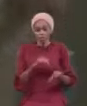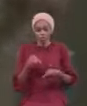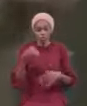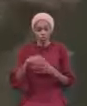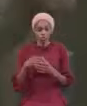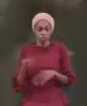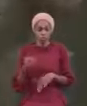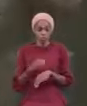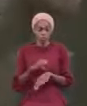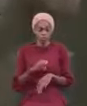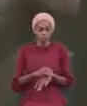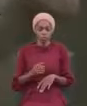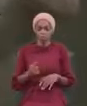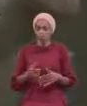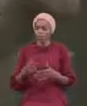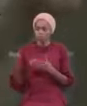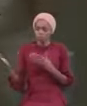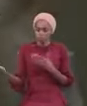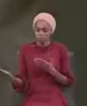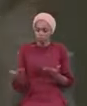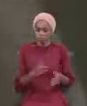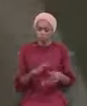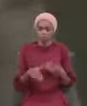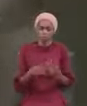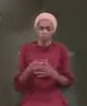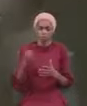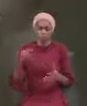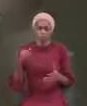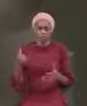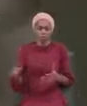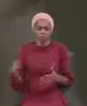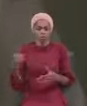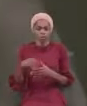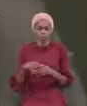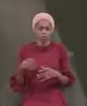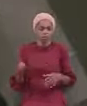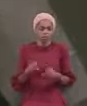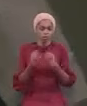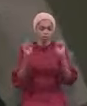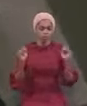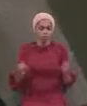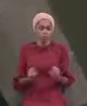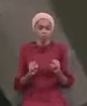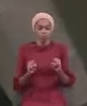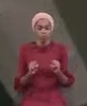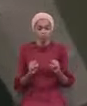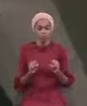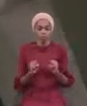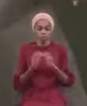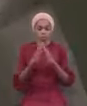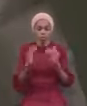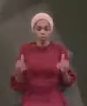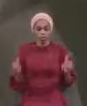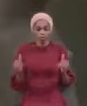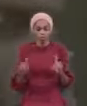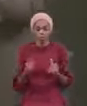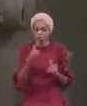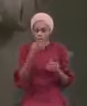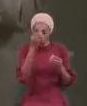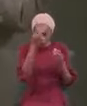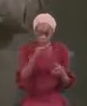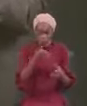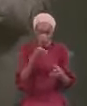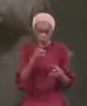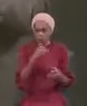les dîmes obéissons sortons pas ça dehors pour les évangélistes qui sont